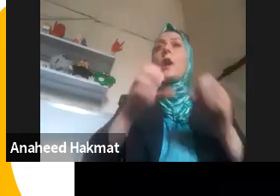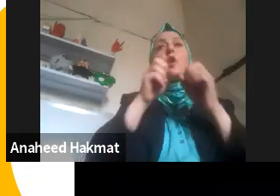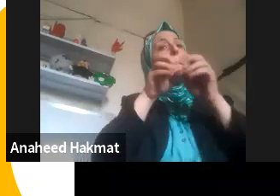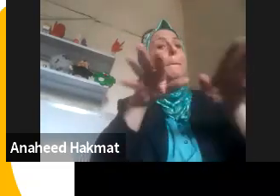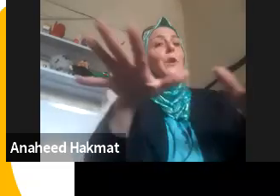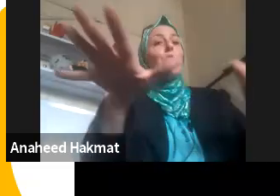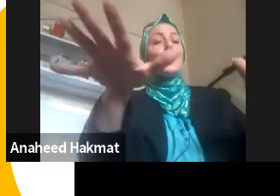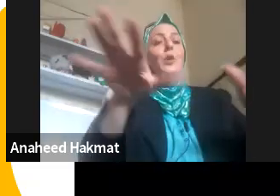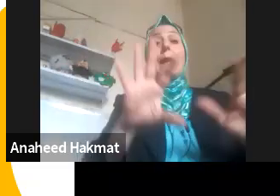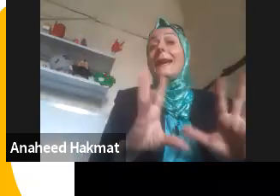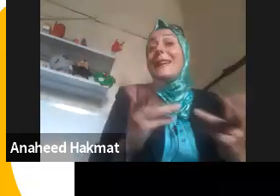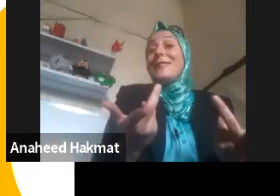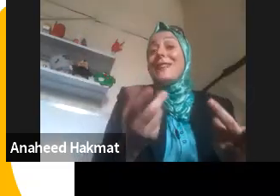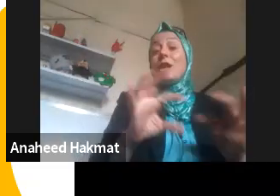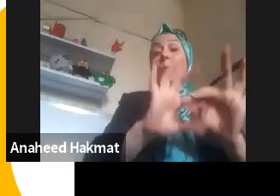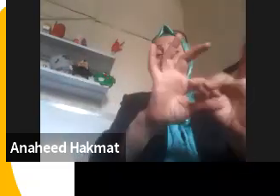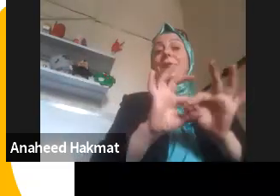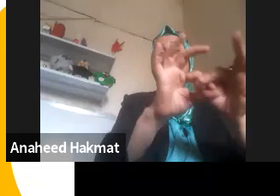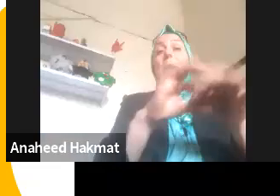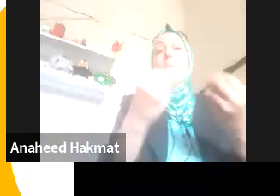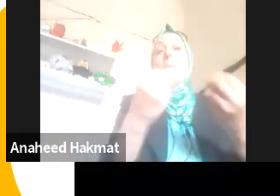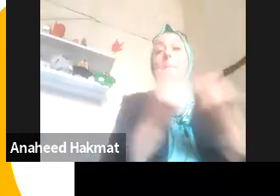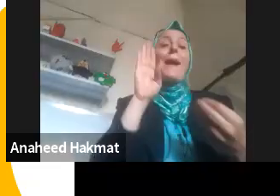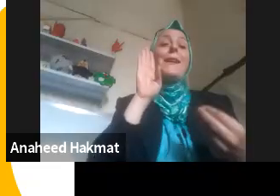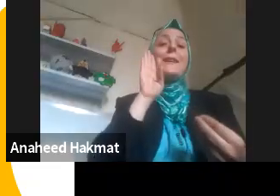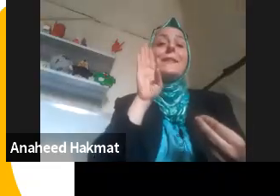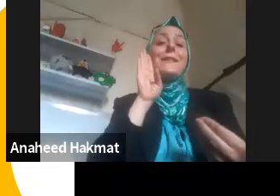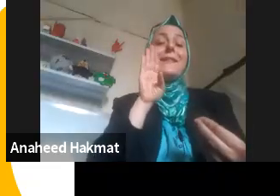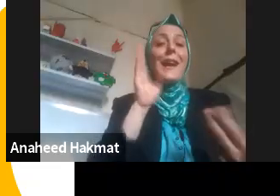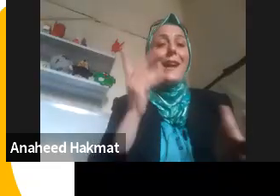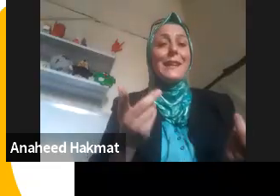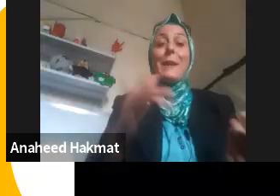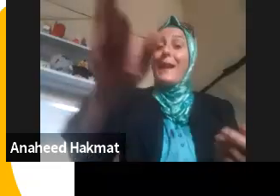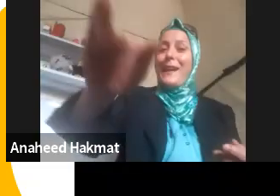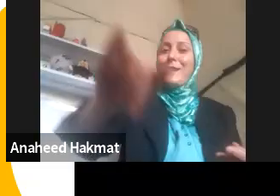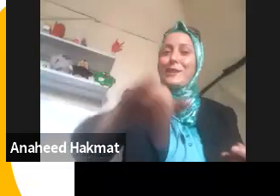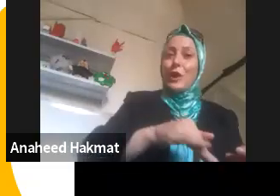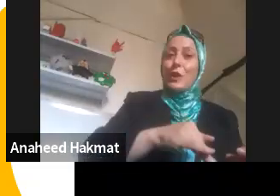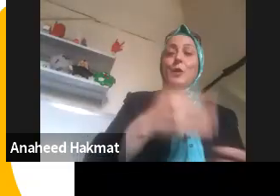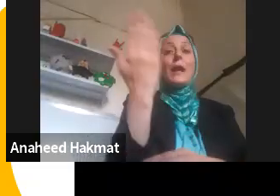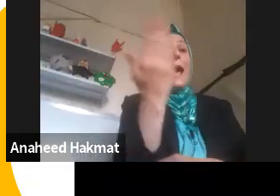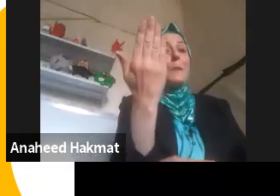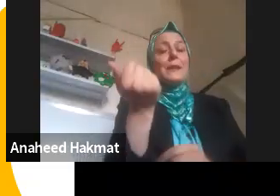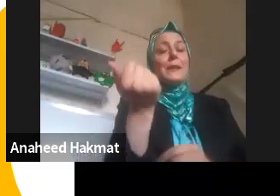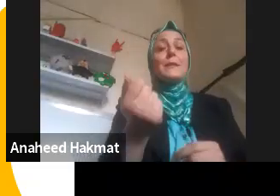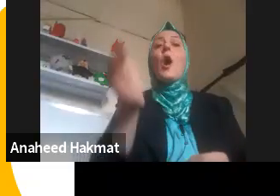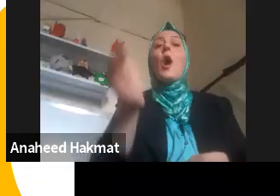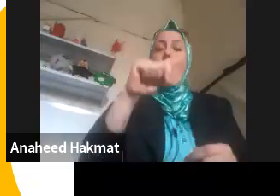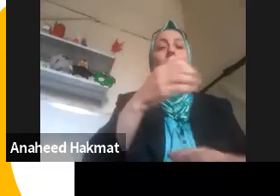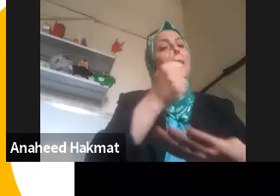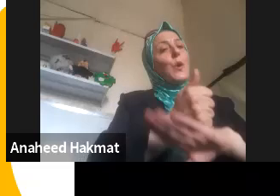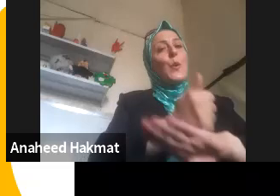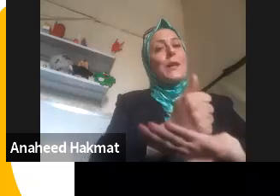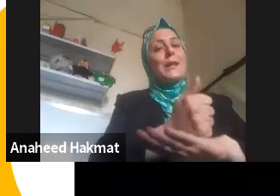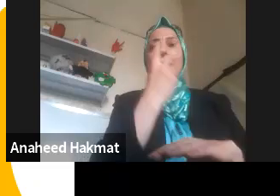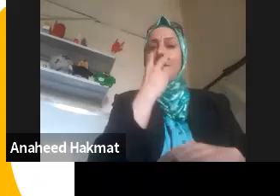قديش كانوا متصلين بالتعليم، شو الدعم اللي هم بيحتاجوه ليرجعوا للمدرسة، وبناء عليه نشوف كيف كانت تجاربهم